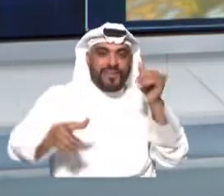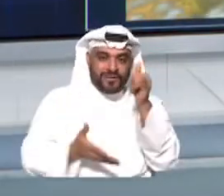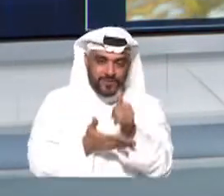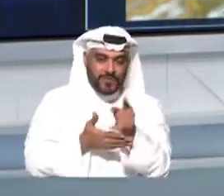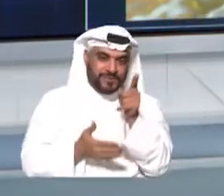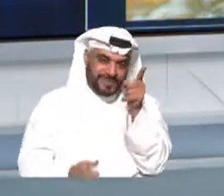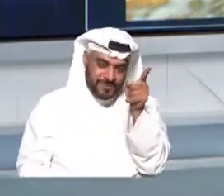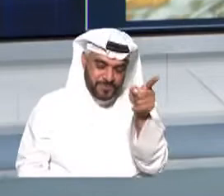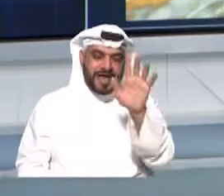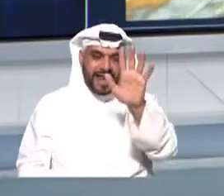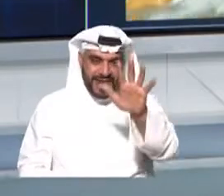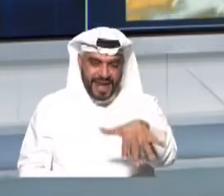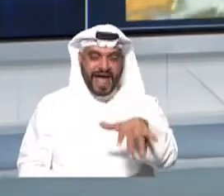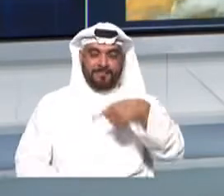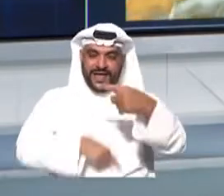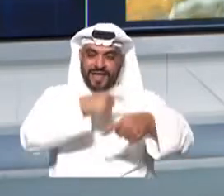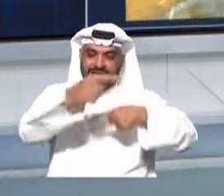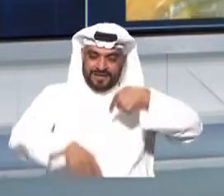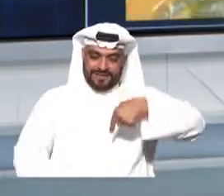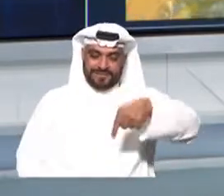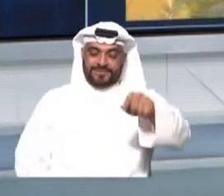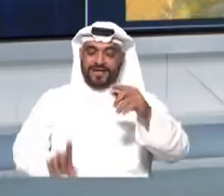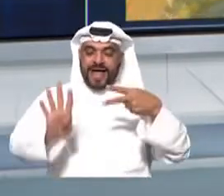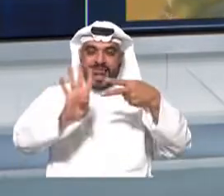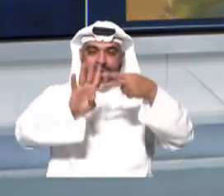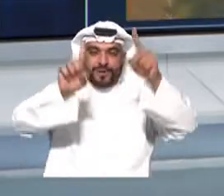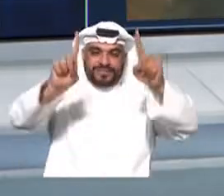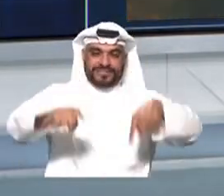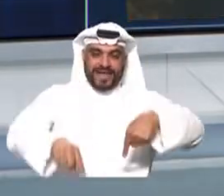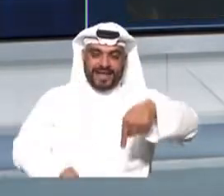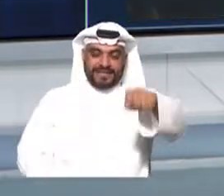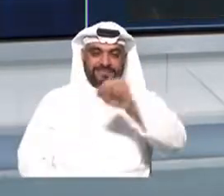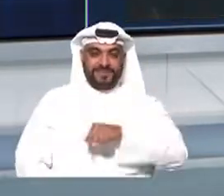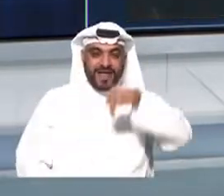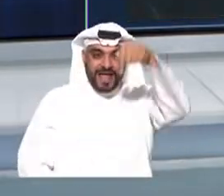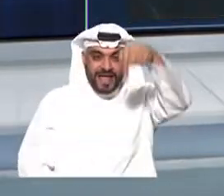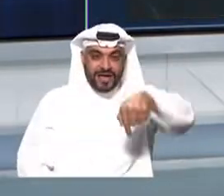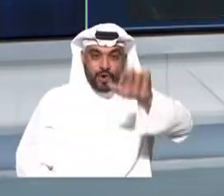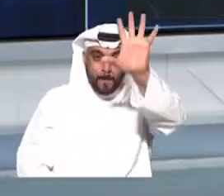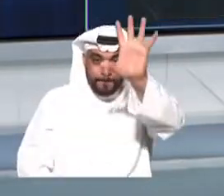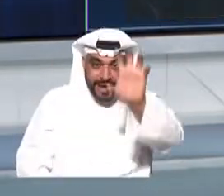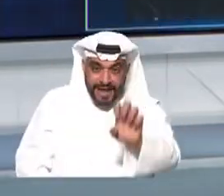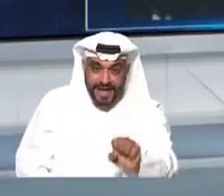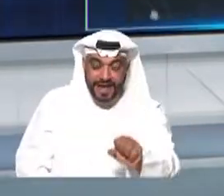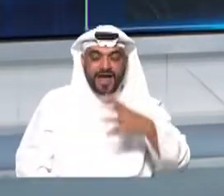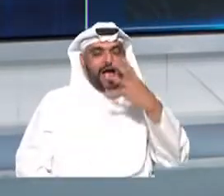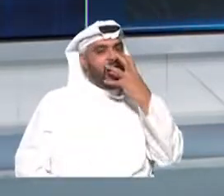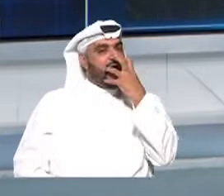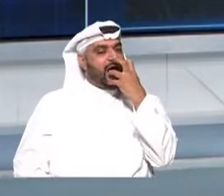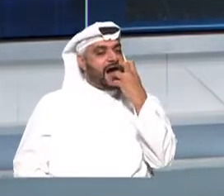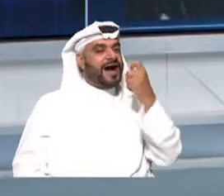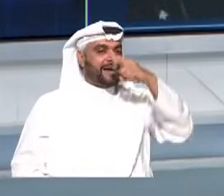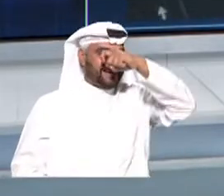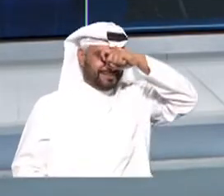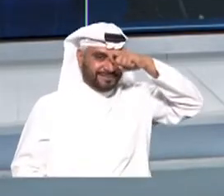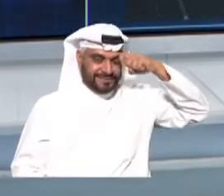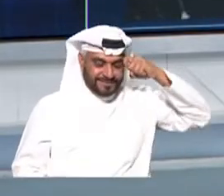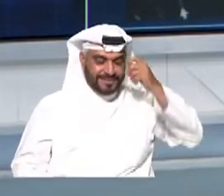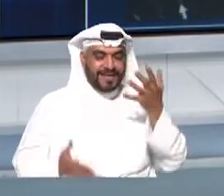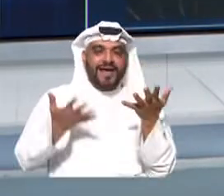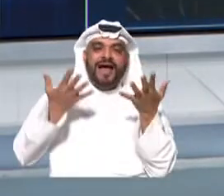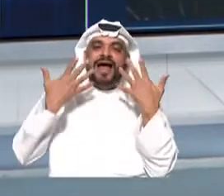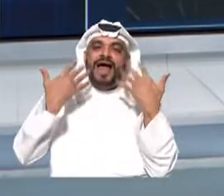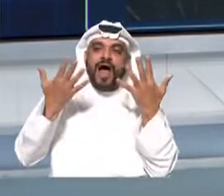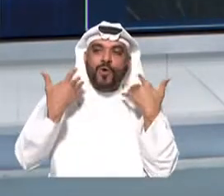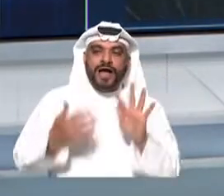مؤثر علينا وراح يستمر معانا خلال 24 ساعة القادمة. الليلة أجواءنا مائلة للحرارة إلى معتدلة والرياح شمالية غربية